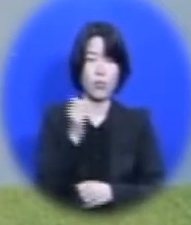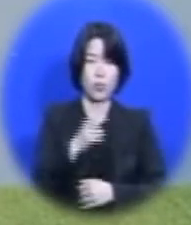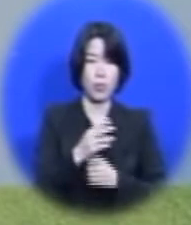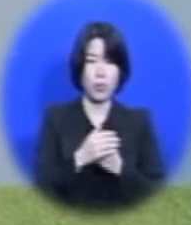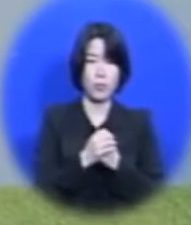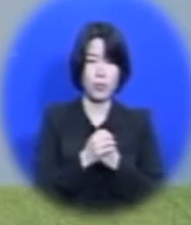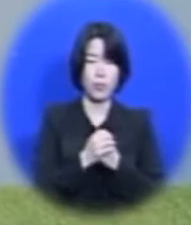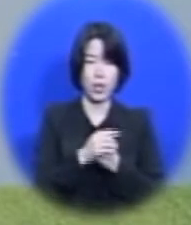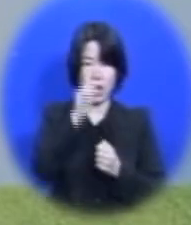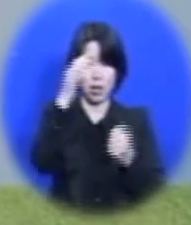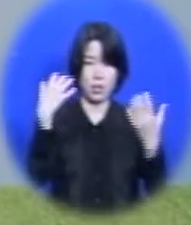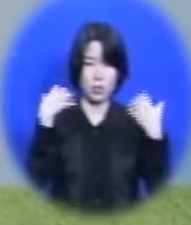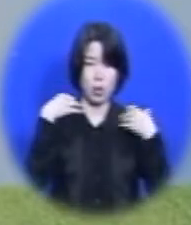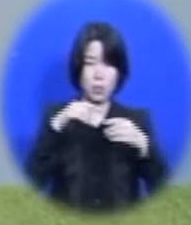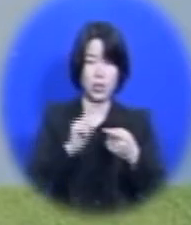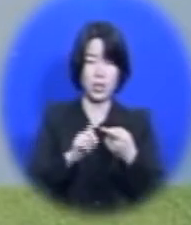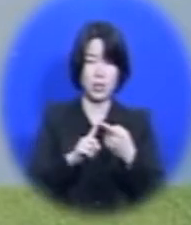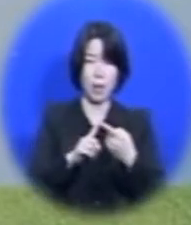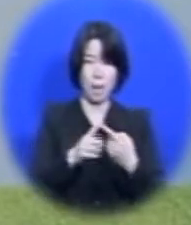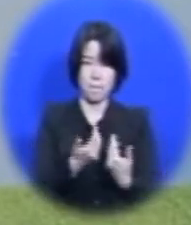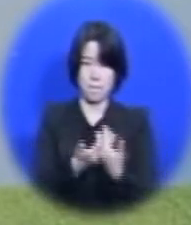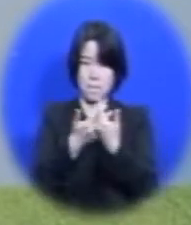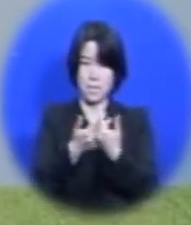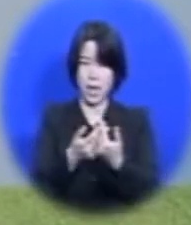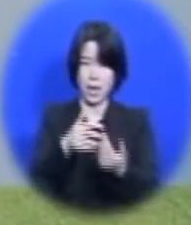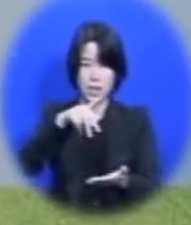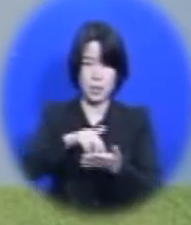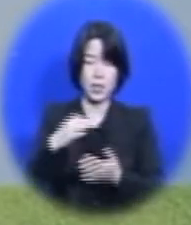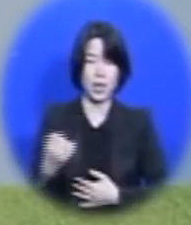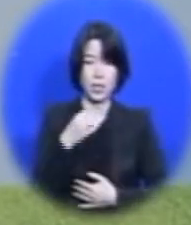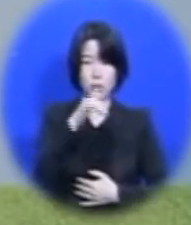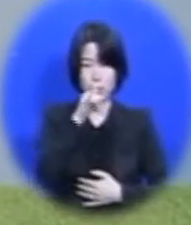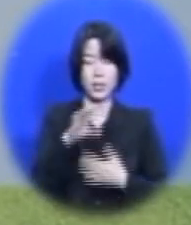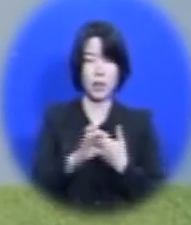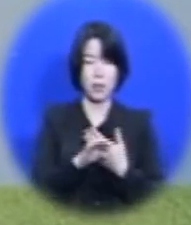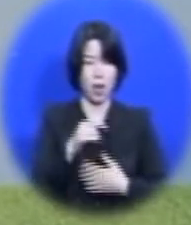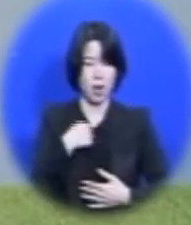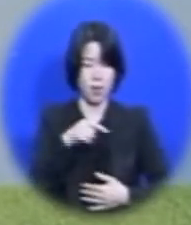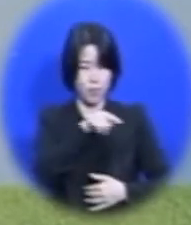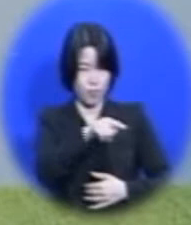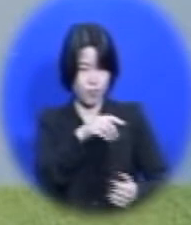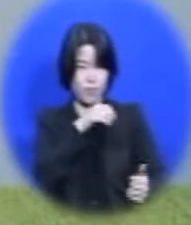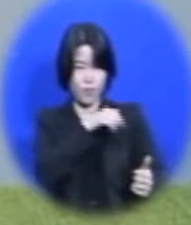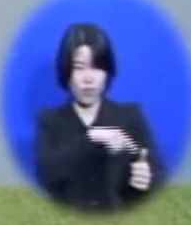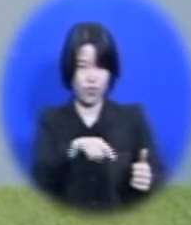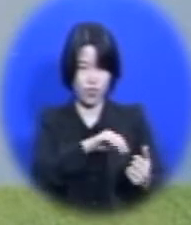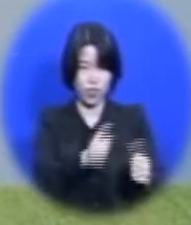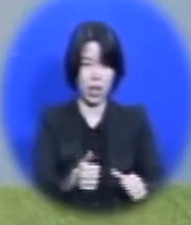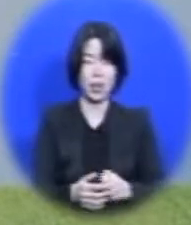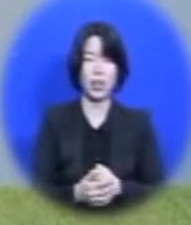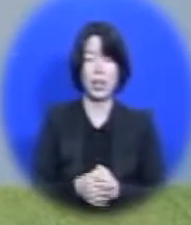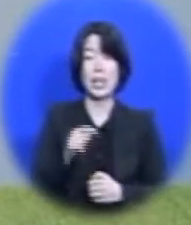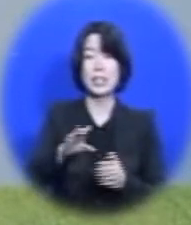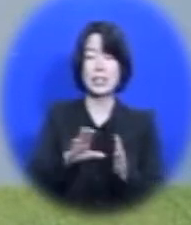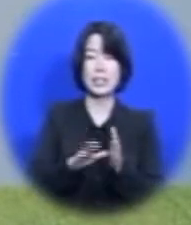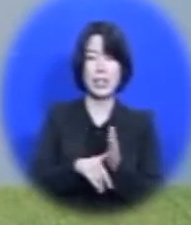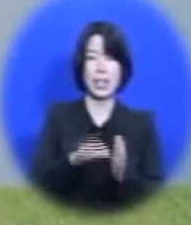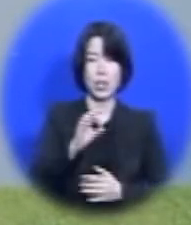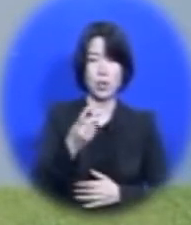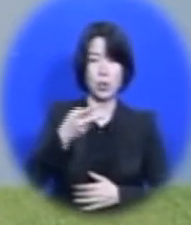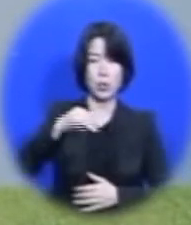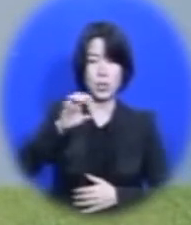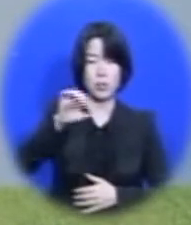그리고 정부에 대해서 비판적인 입장을 가지고 있다면 우리는 너를 죽일 것이다. 그때 이 요시프 톤